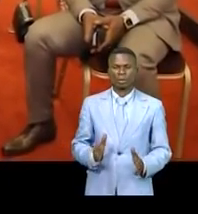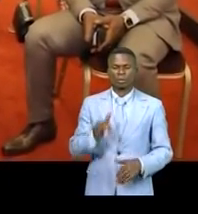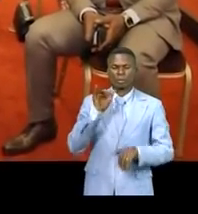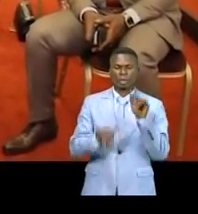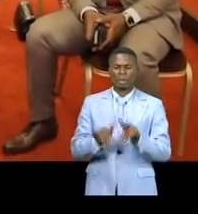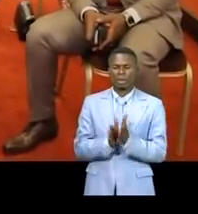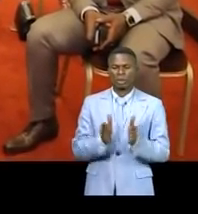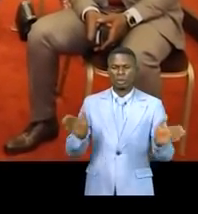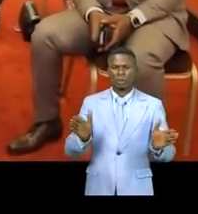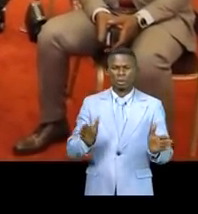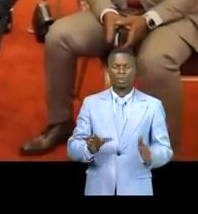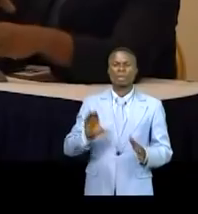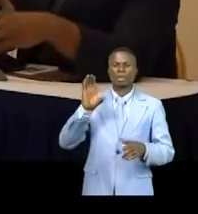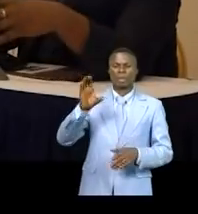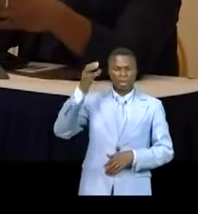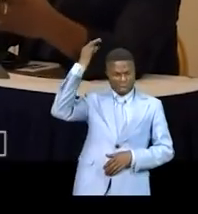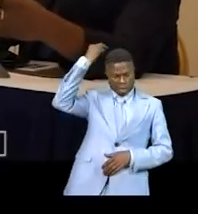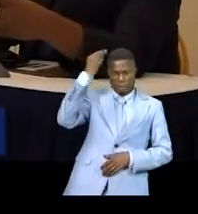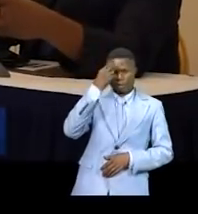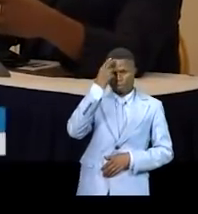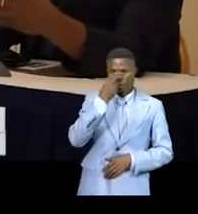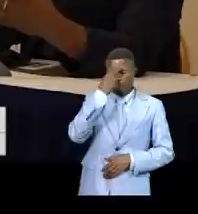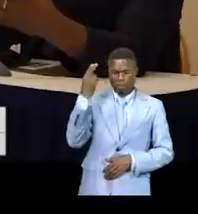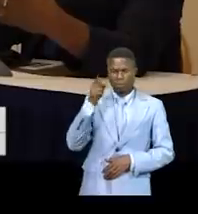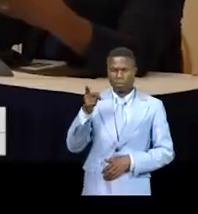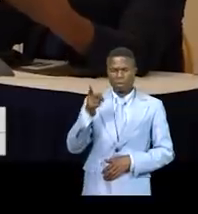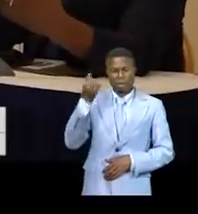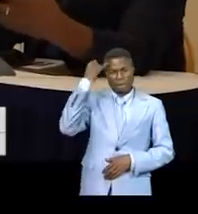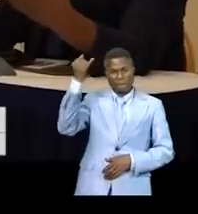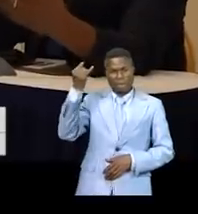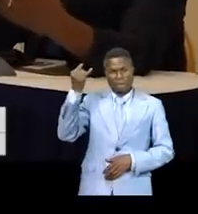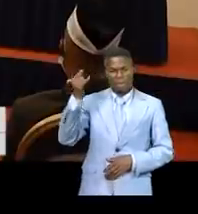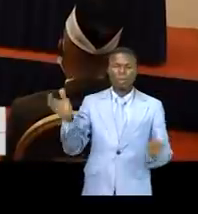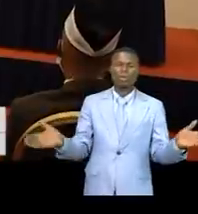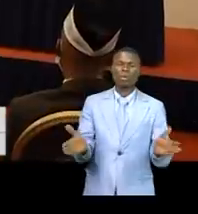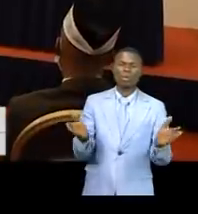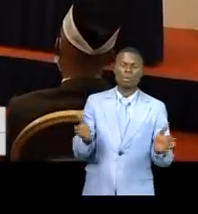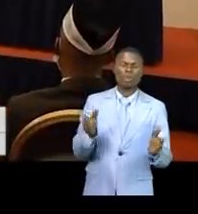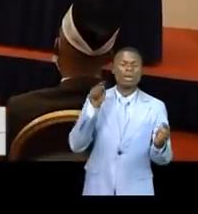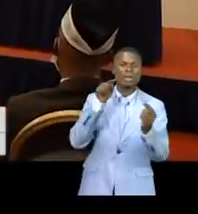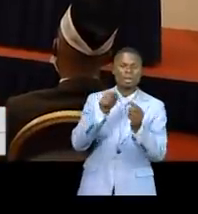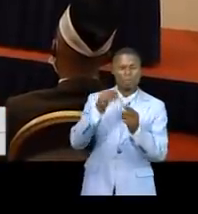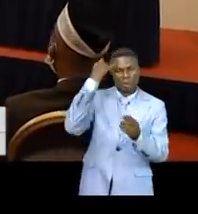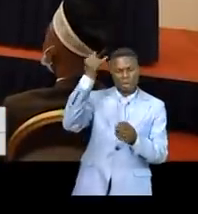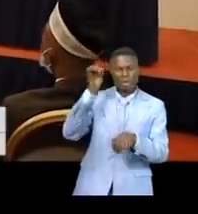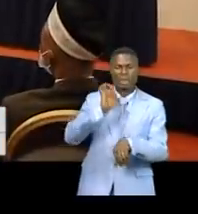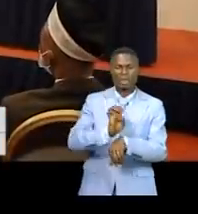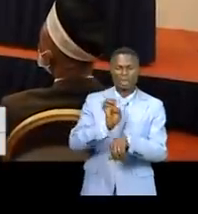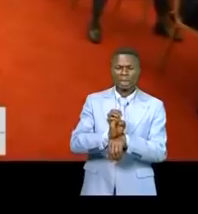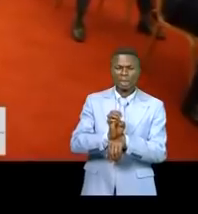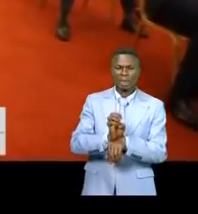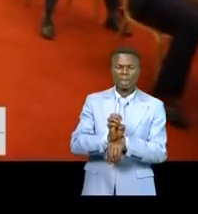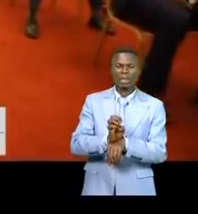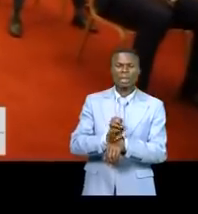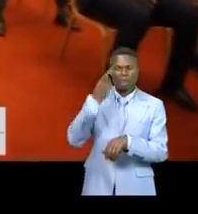secrétaire général de la CENGO, Amben Chole, rassure quant à lui l'opinion des motivations qui ont toujours guidé les églises pour